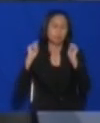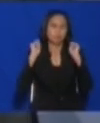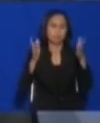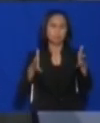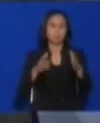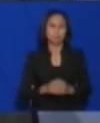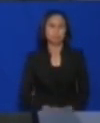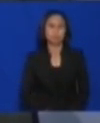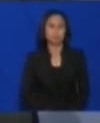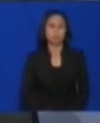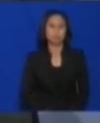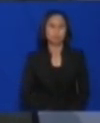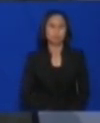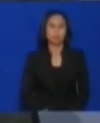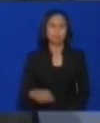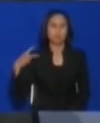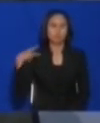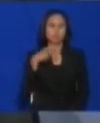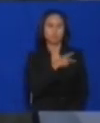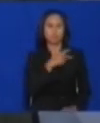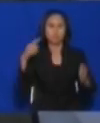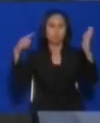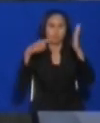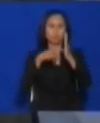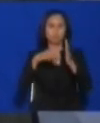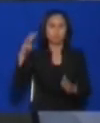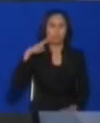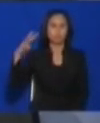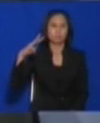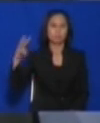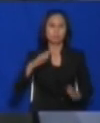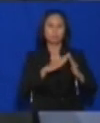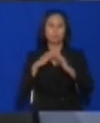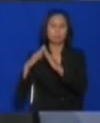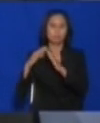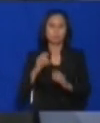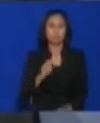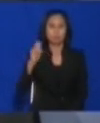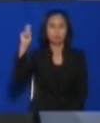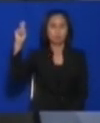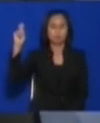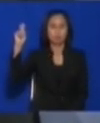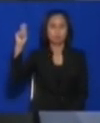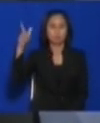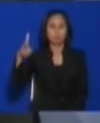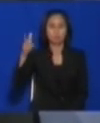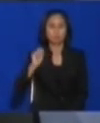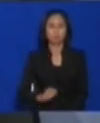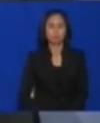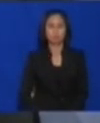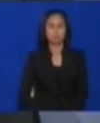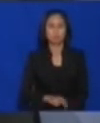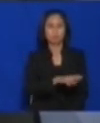untuk memimpin kota Tegal Insyaallah kelompok ataupun individu baik dari birokrasi maupun masyarakat umum